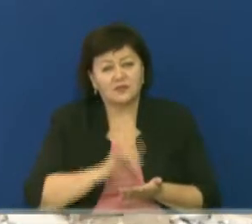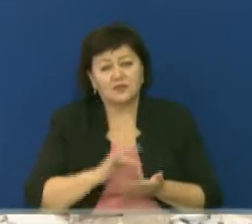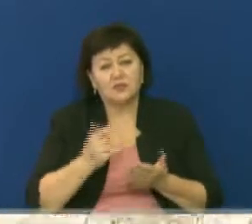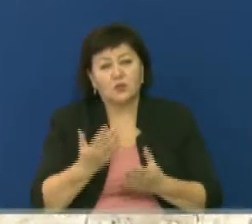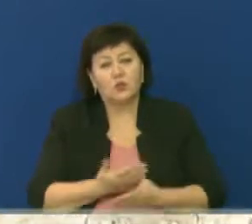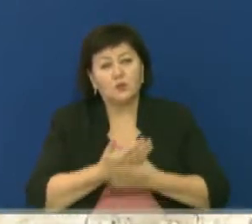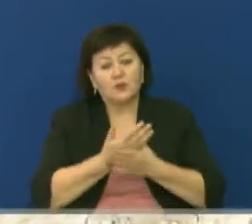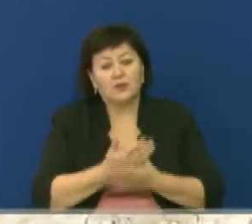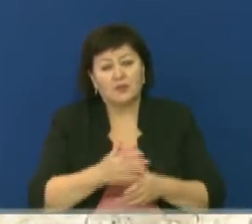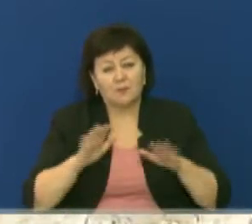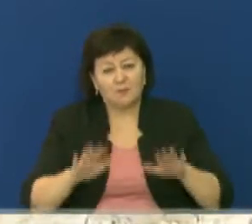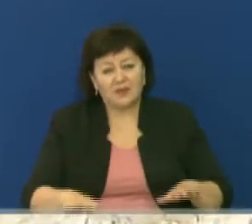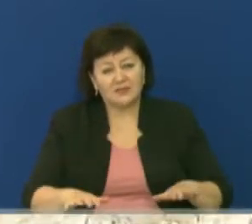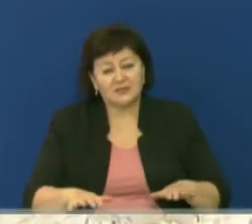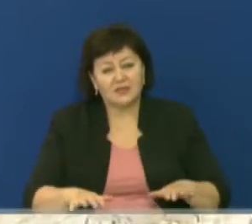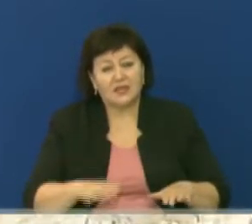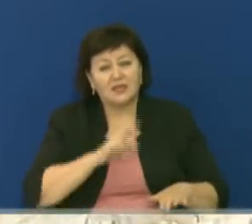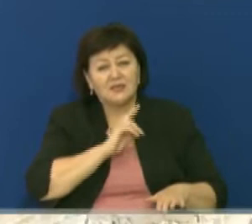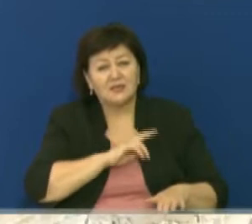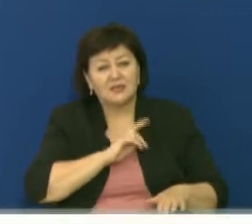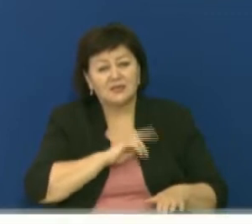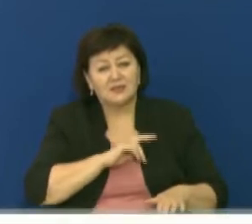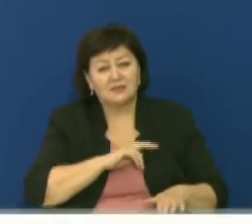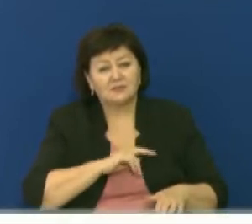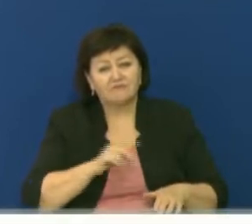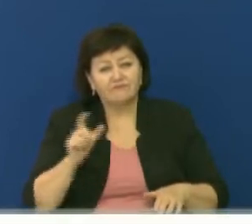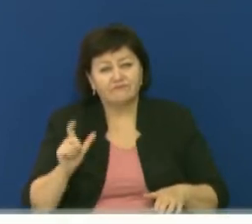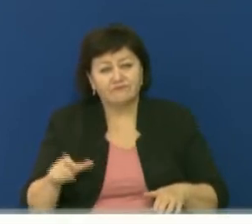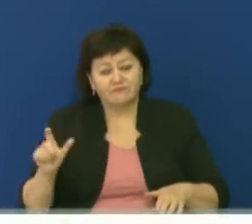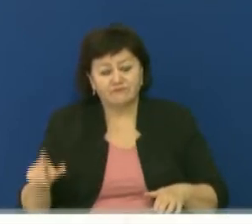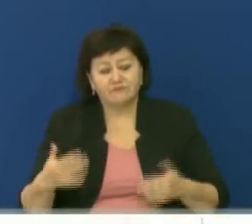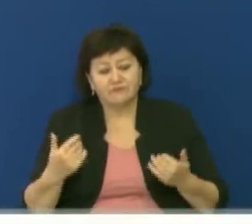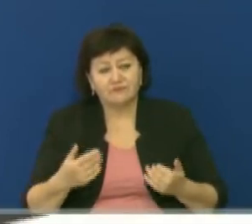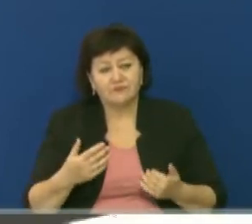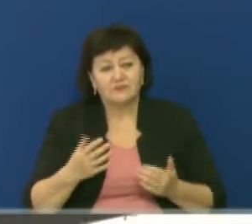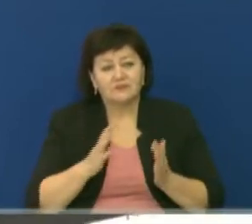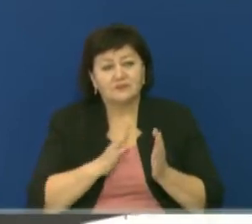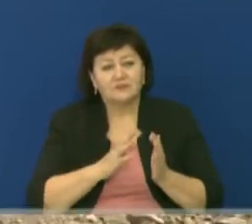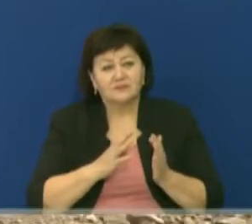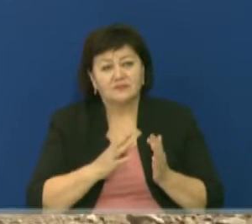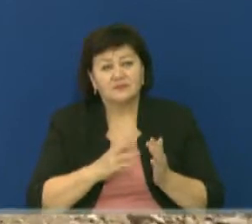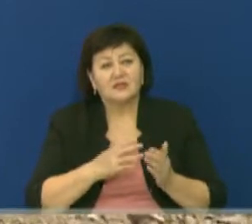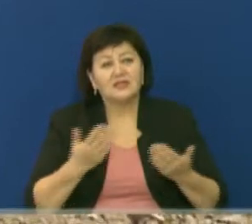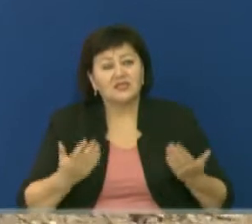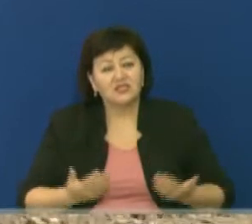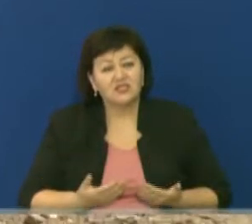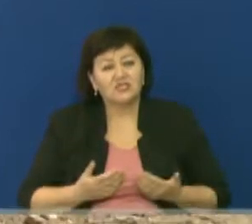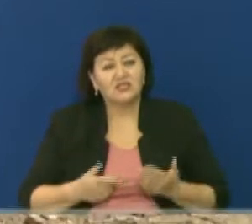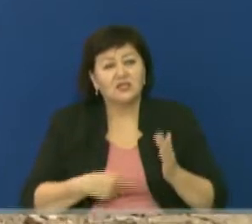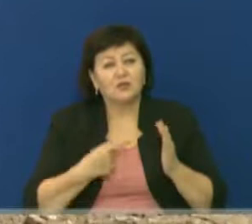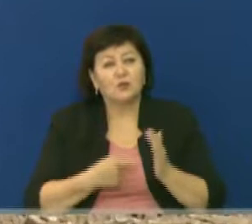способствует занятости местного населения. 90% граждан, задействованных в строительстве, это жители